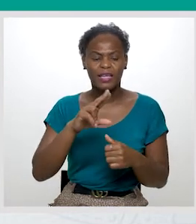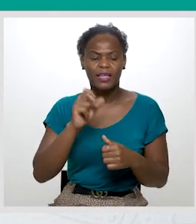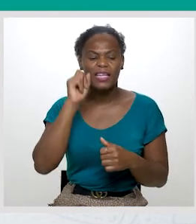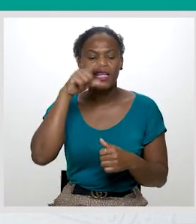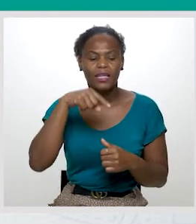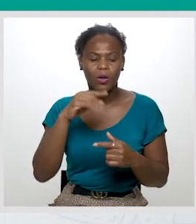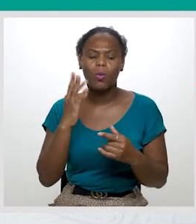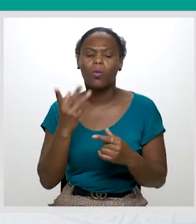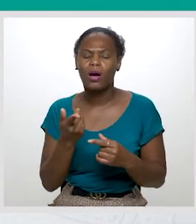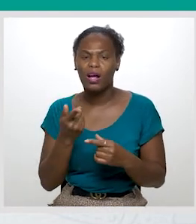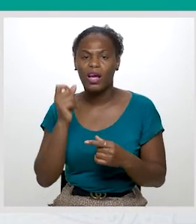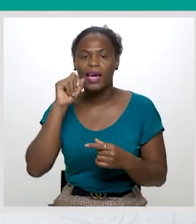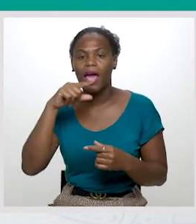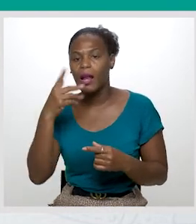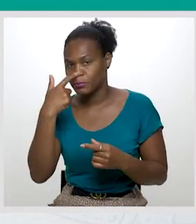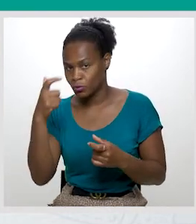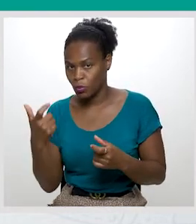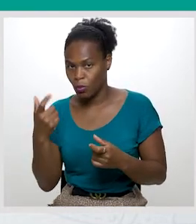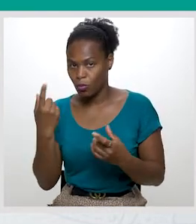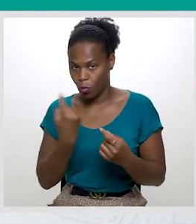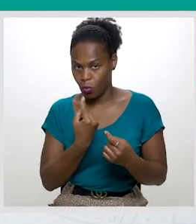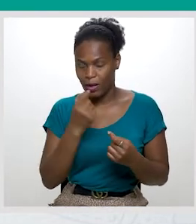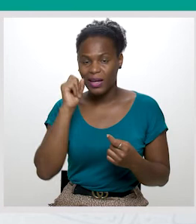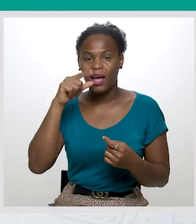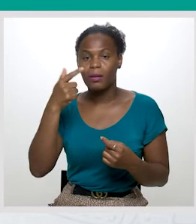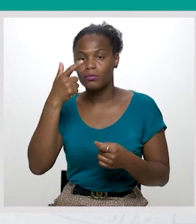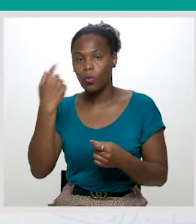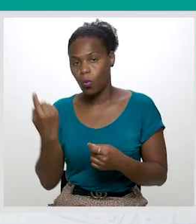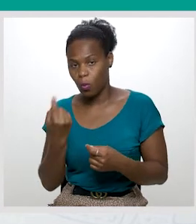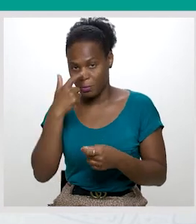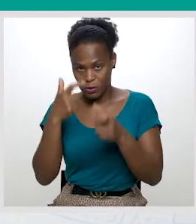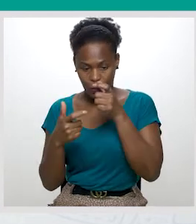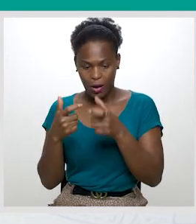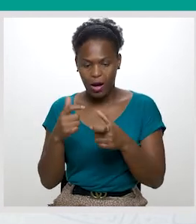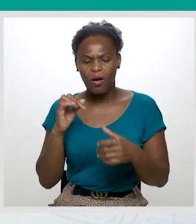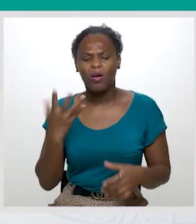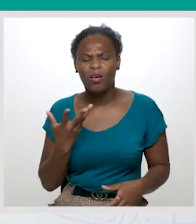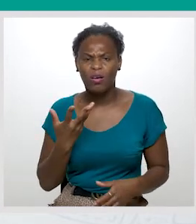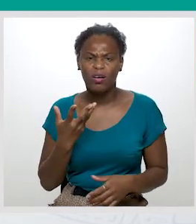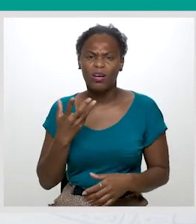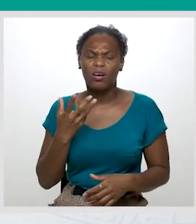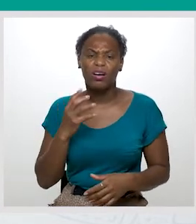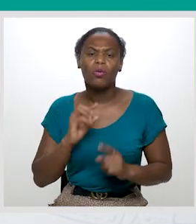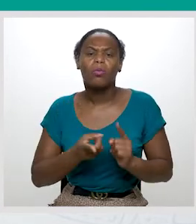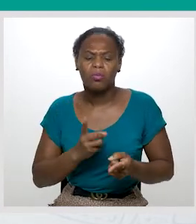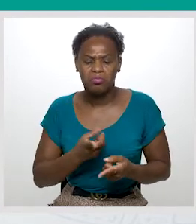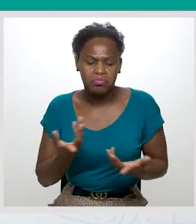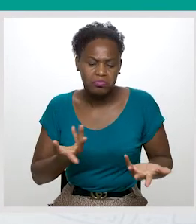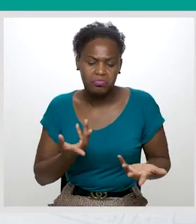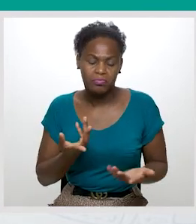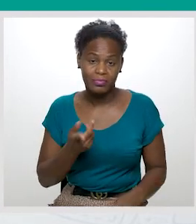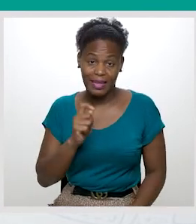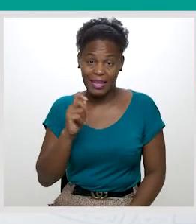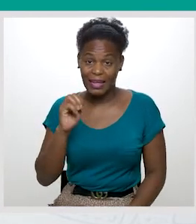quel au pluriel, quel singulier, quand, qu'est-ce que et est-ce que. Tout ça, ce sont des